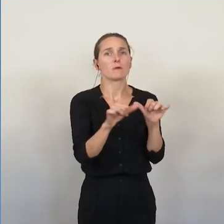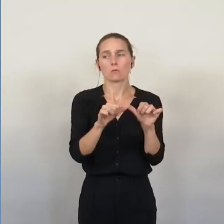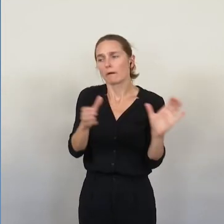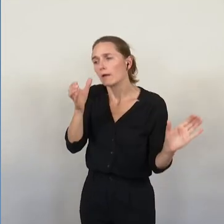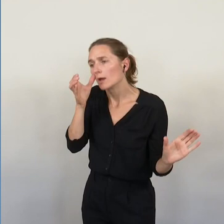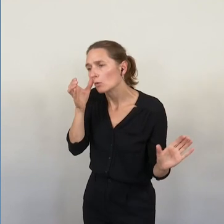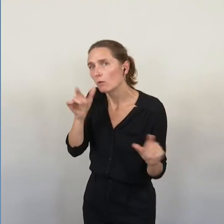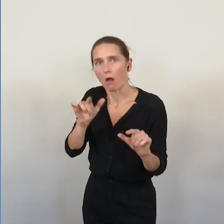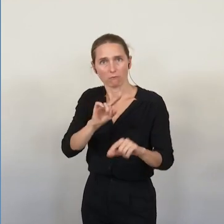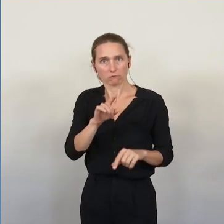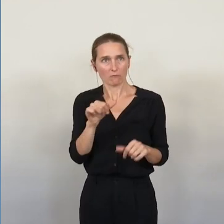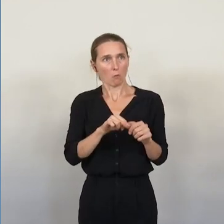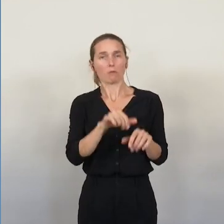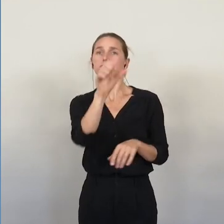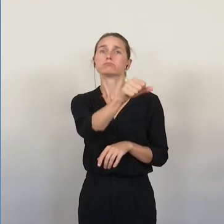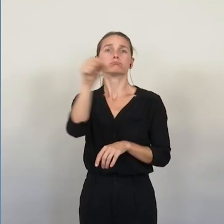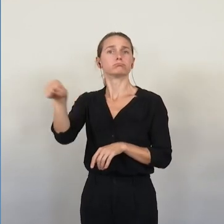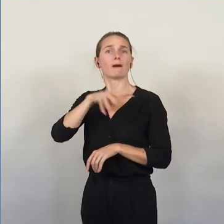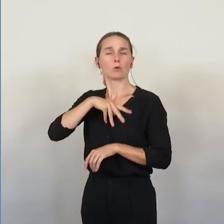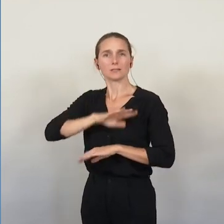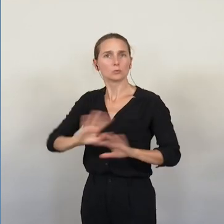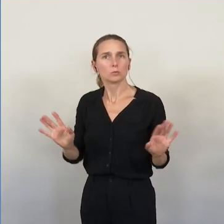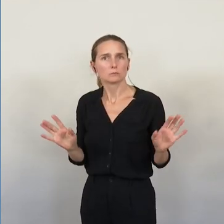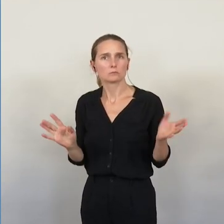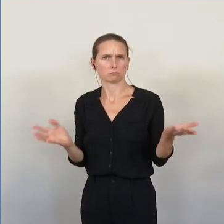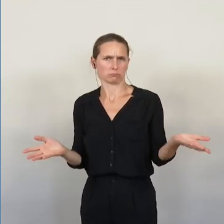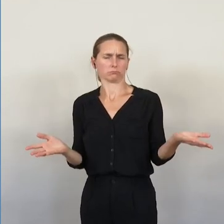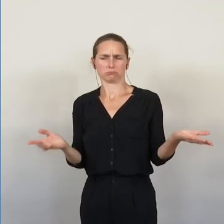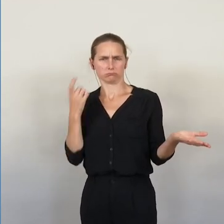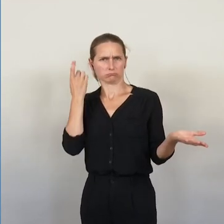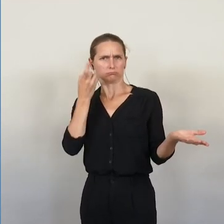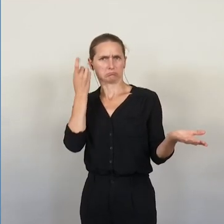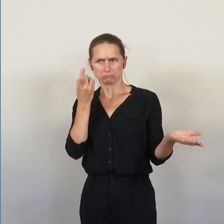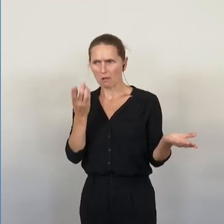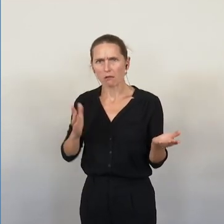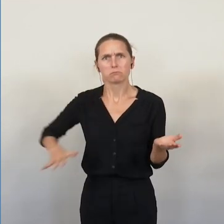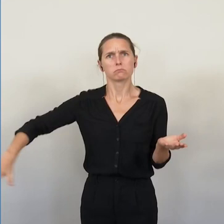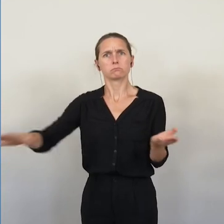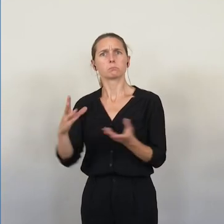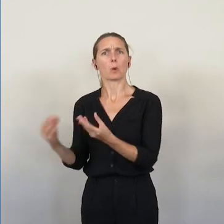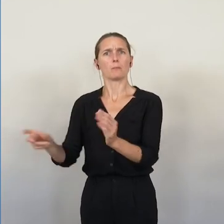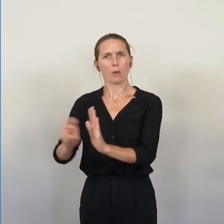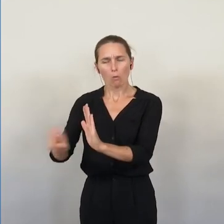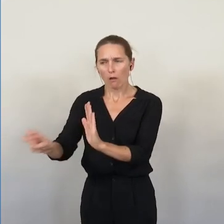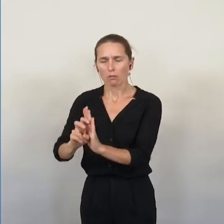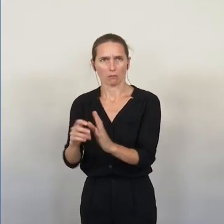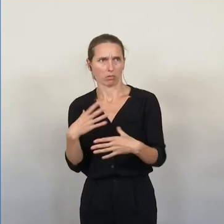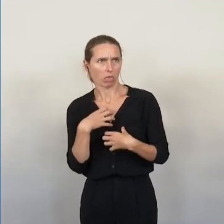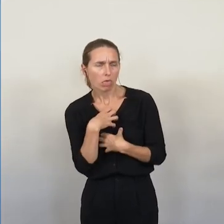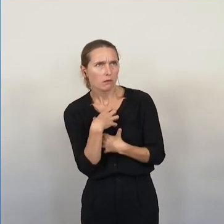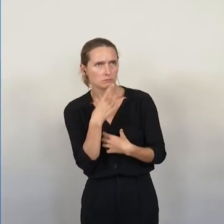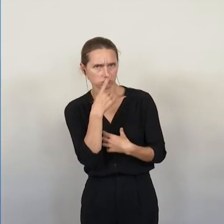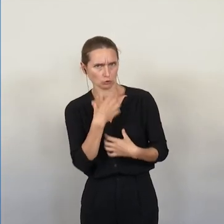dossier je veux vous dire que son action est représentative de tous ces grenoblois en particulier les personnes âgées qui sont